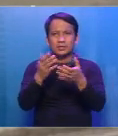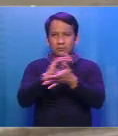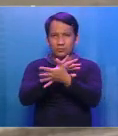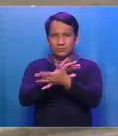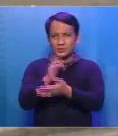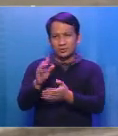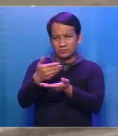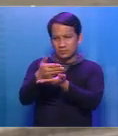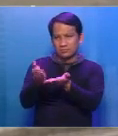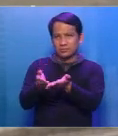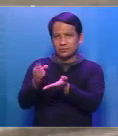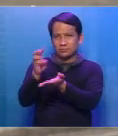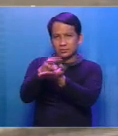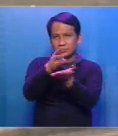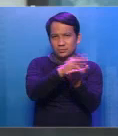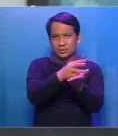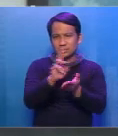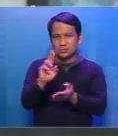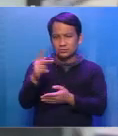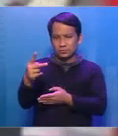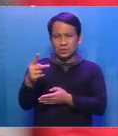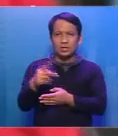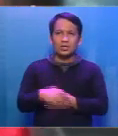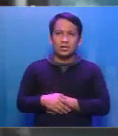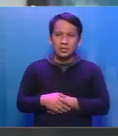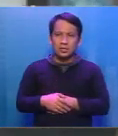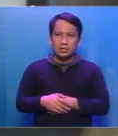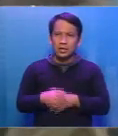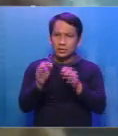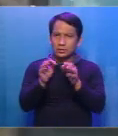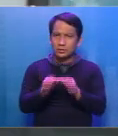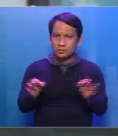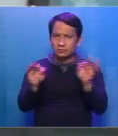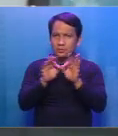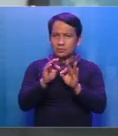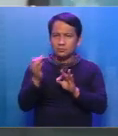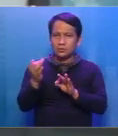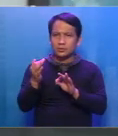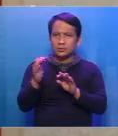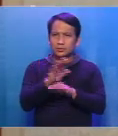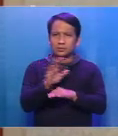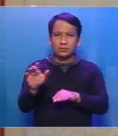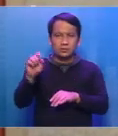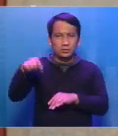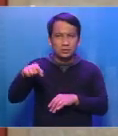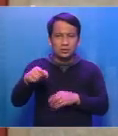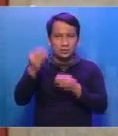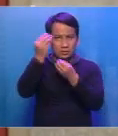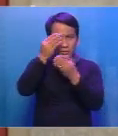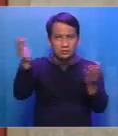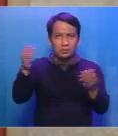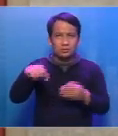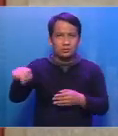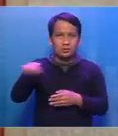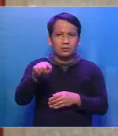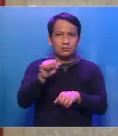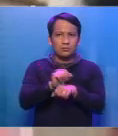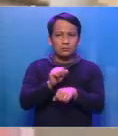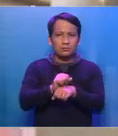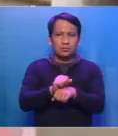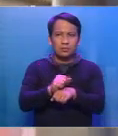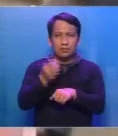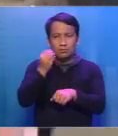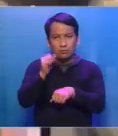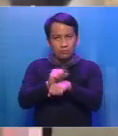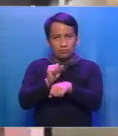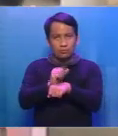sa nakitang bagong variant ng virus. Tanging essential establishments na lang din ang bukas. Inabisuhan din ng mga manggagawa na mag-work from